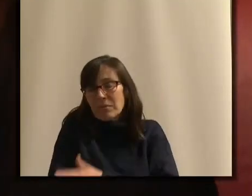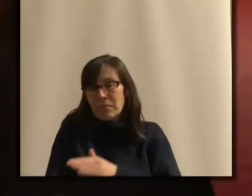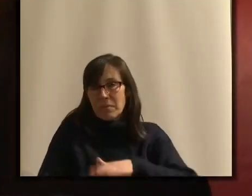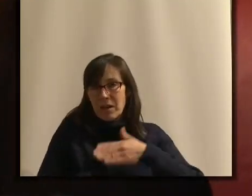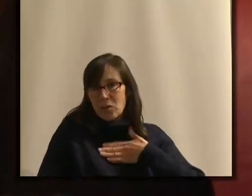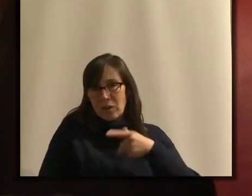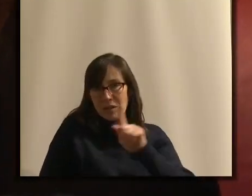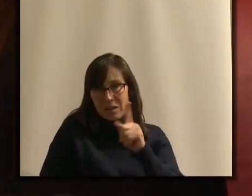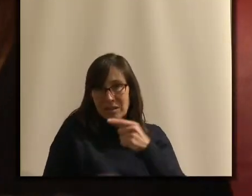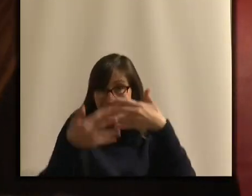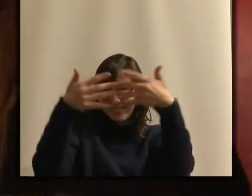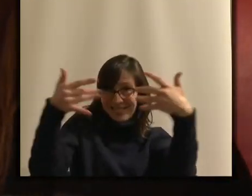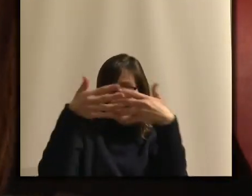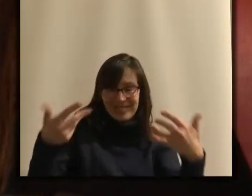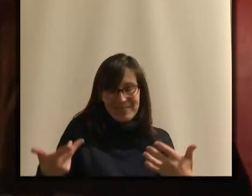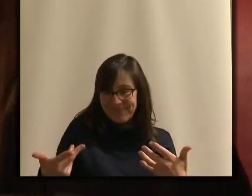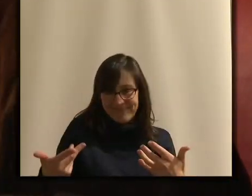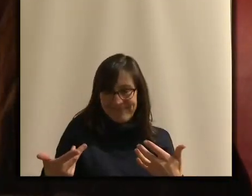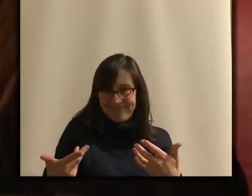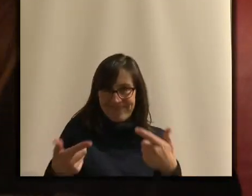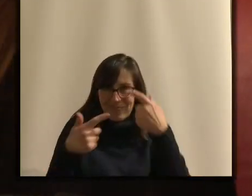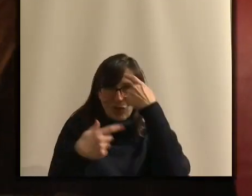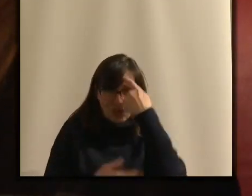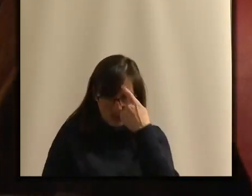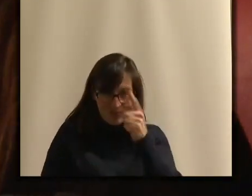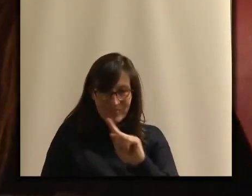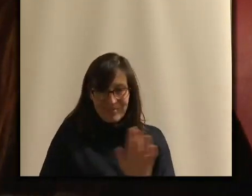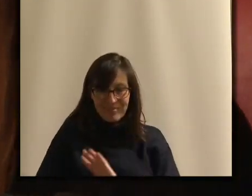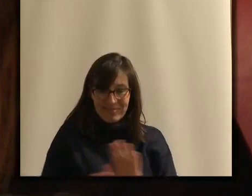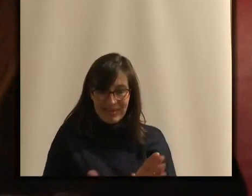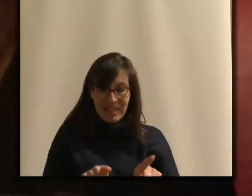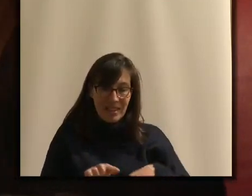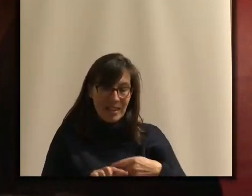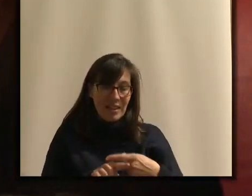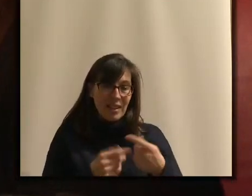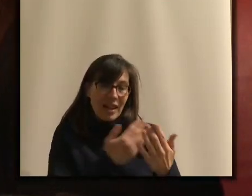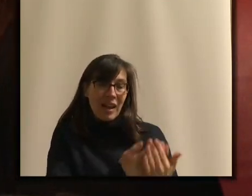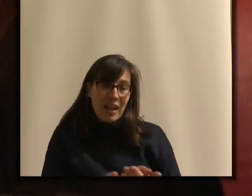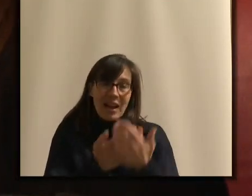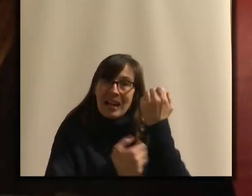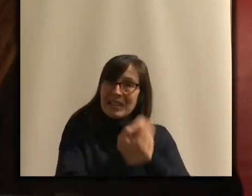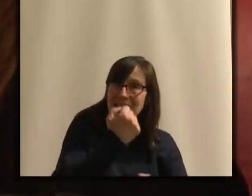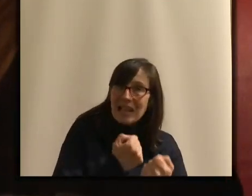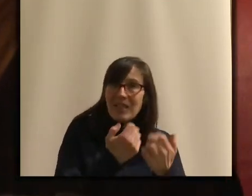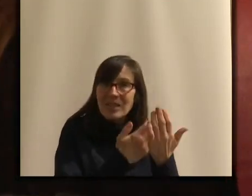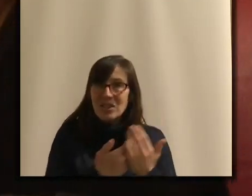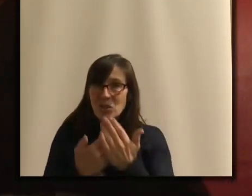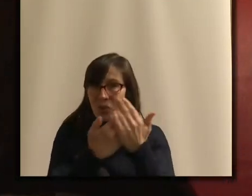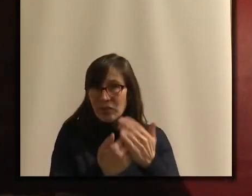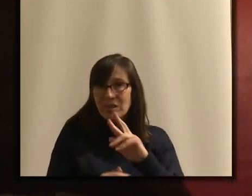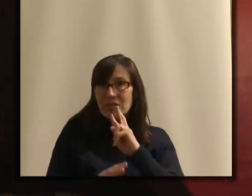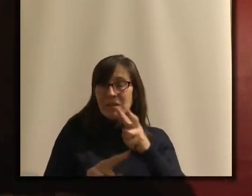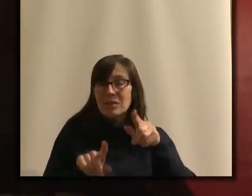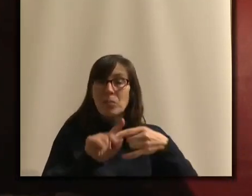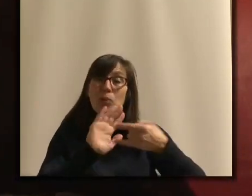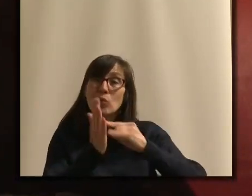no els hi comprarem el discurs. Llavors tot aquest estalvi, tots aquests estudis que diuen vostès, repeteixo, si tots